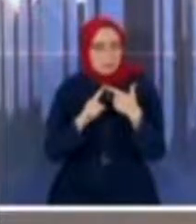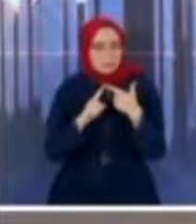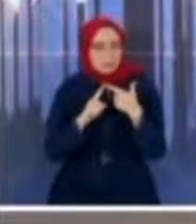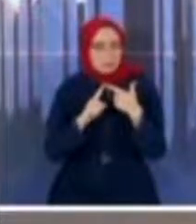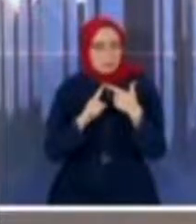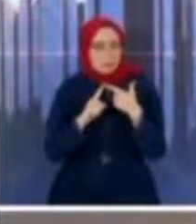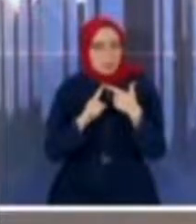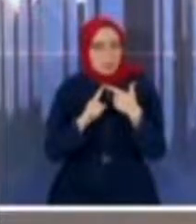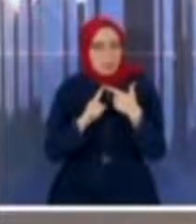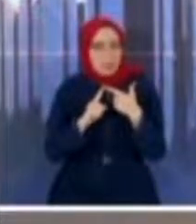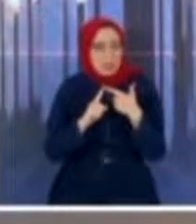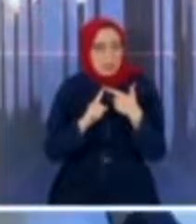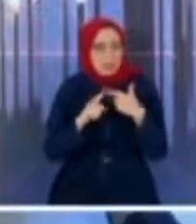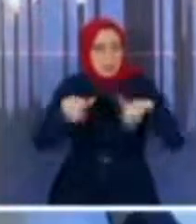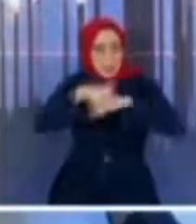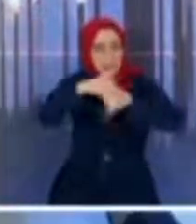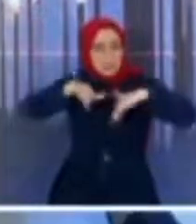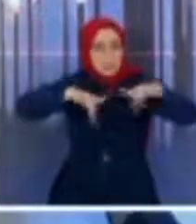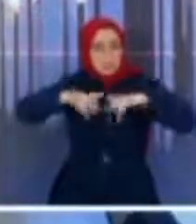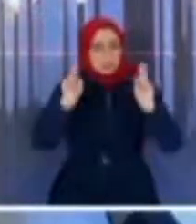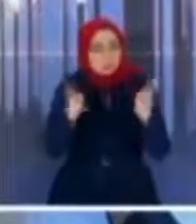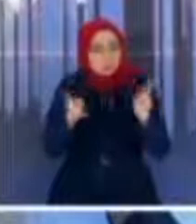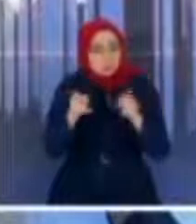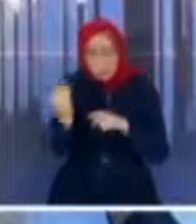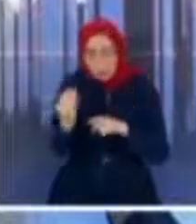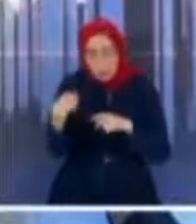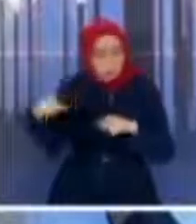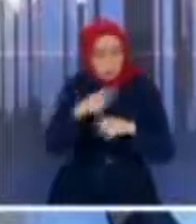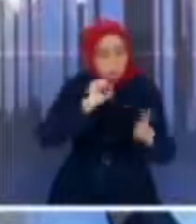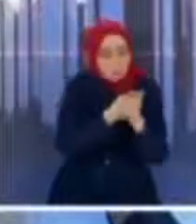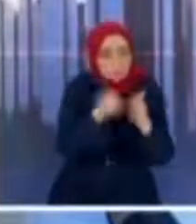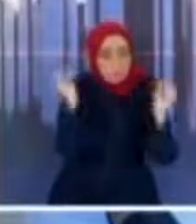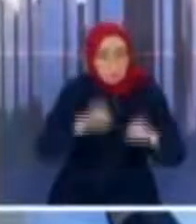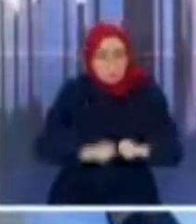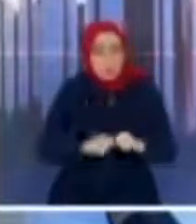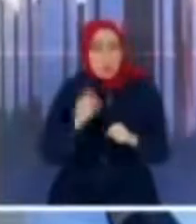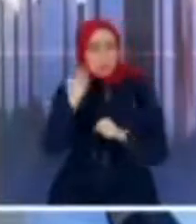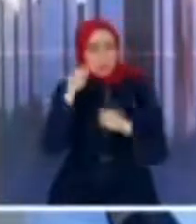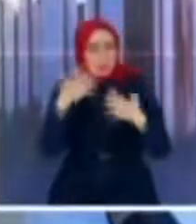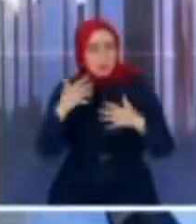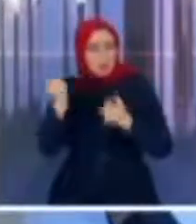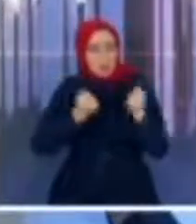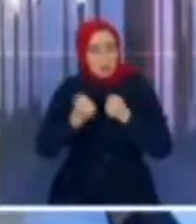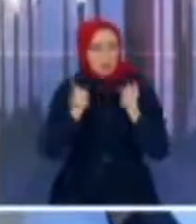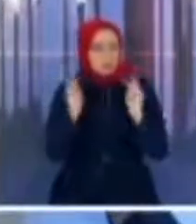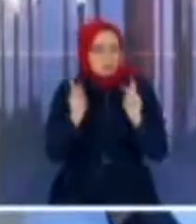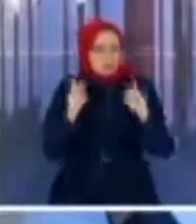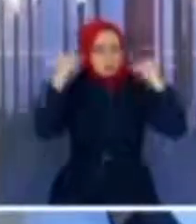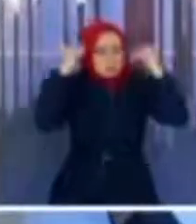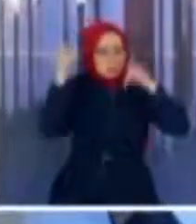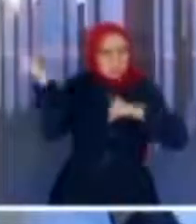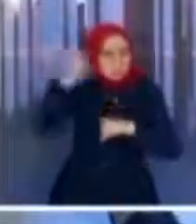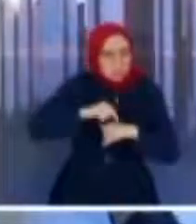على كياسات رئيسيه، والمنطقه هذيك منطقه عبور يتعداو منها برشا برشا كرهب وبرشا نقل، وما فماش